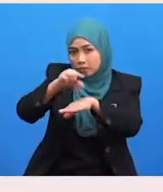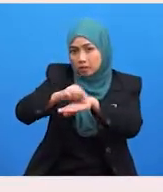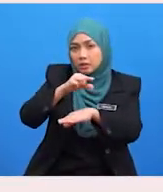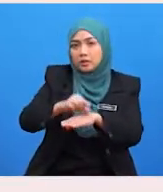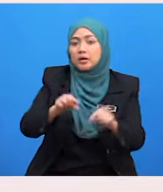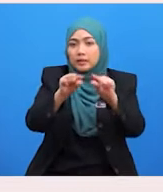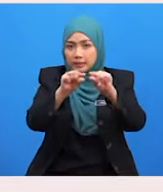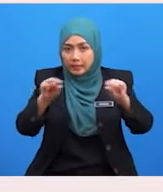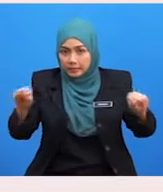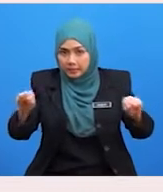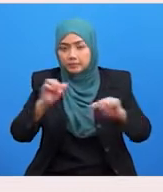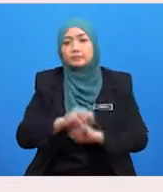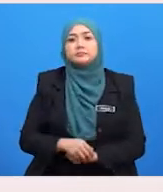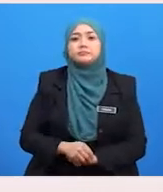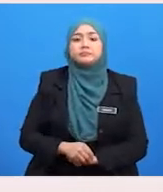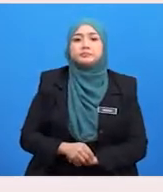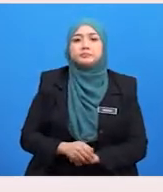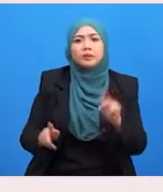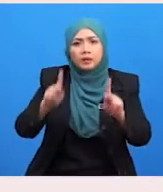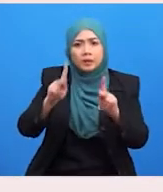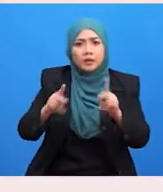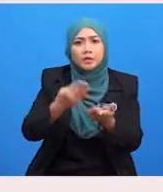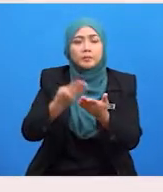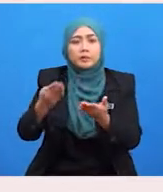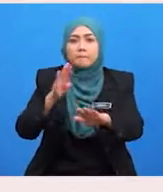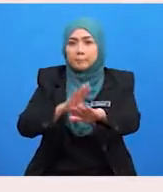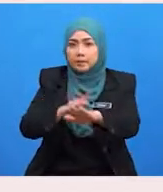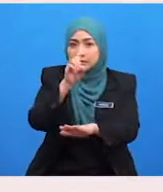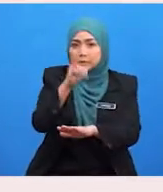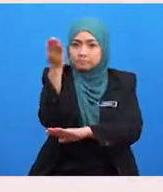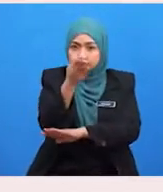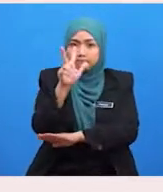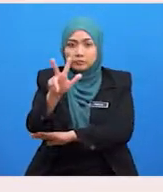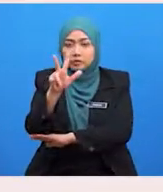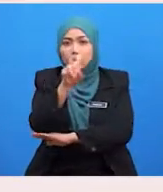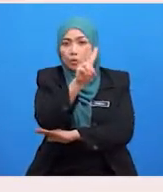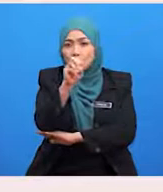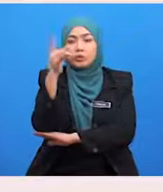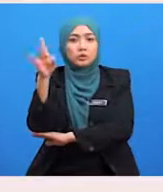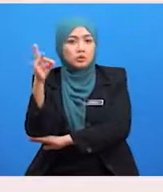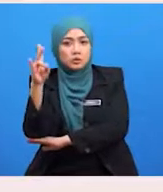lurus. Sebuah kenderaan dibeli pada 1 Mac 2017 dengan harga